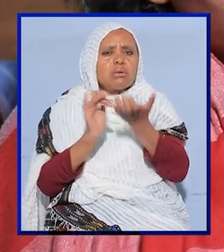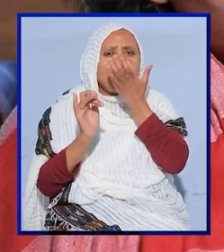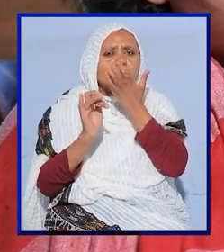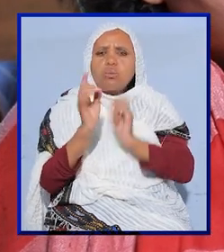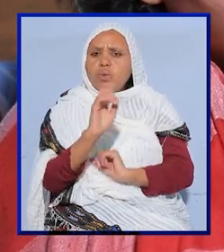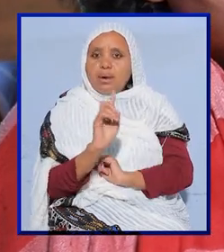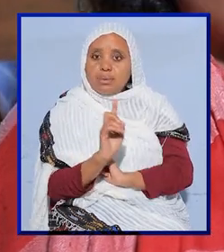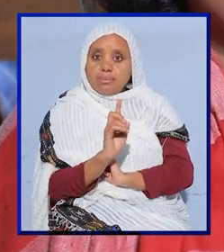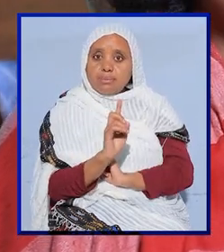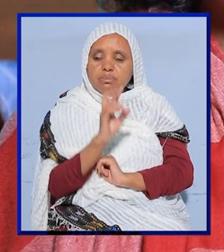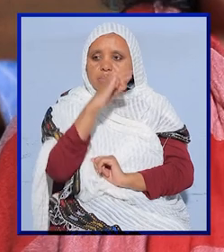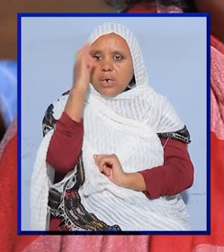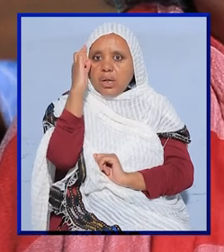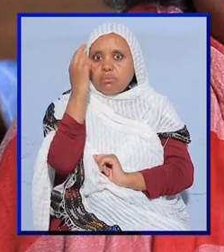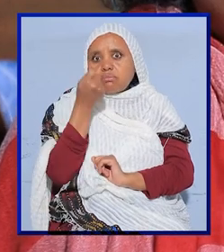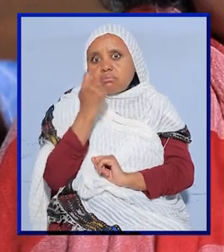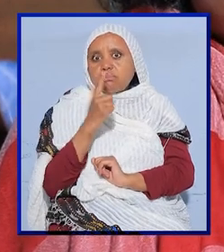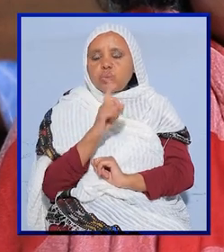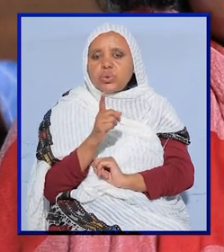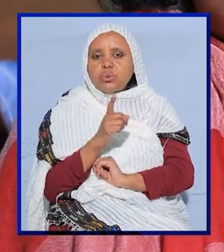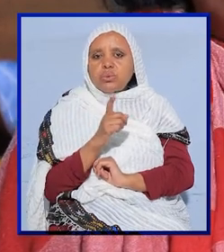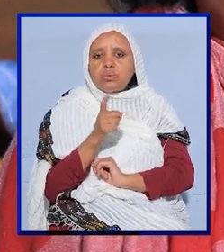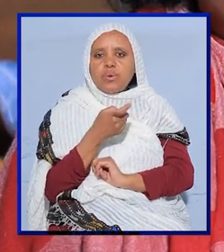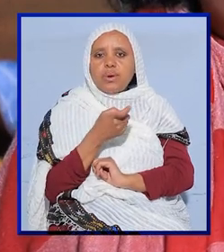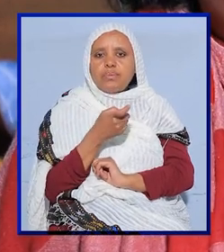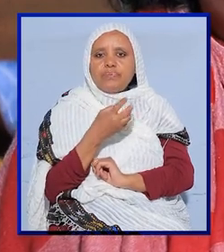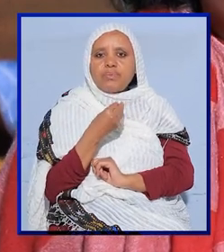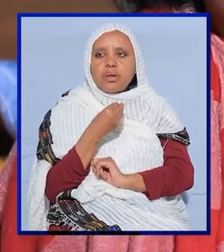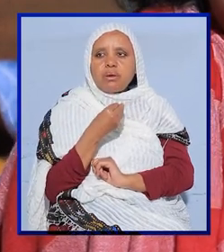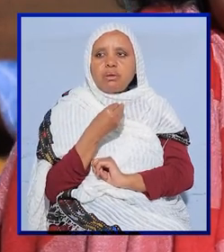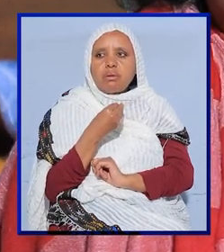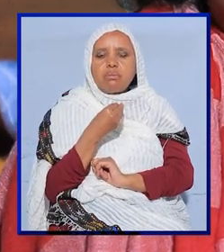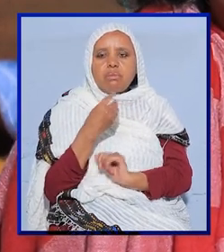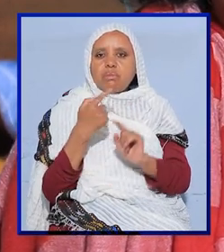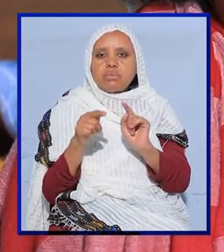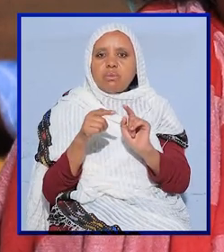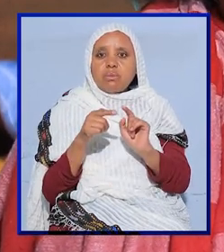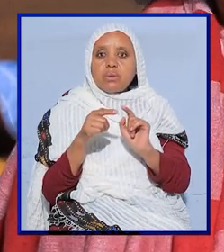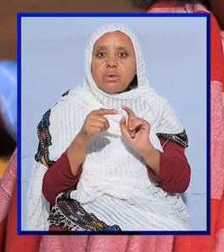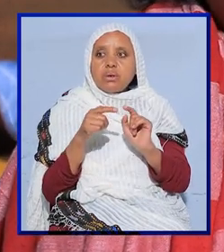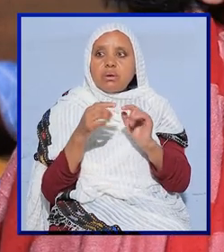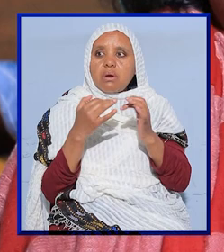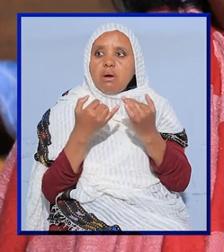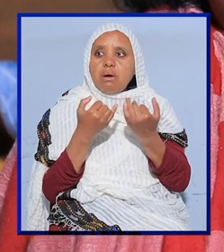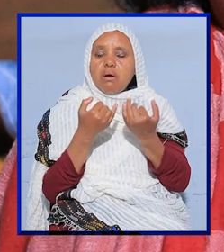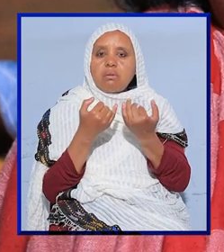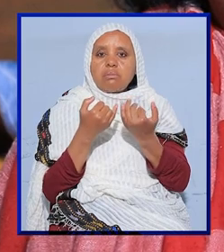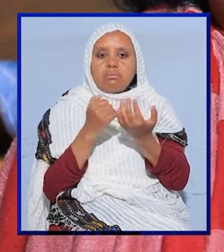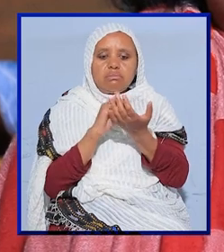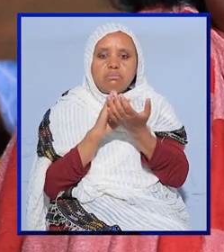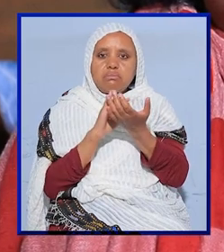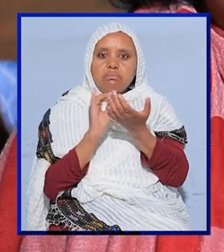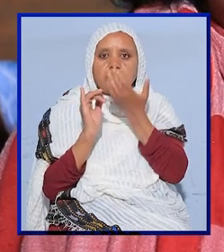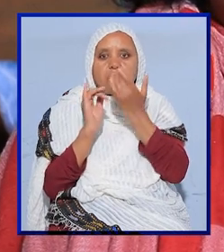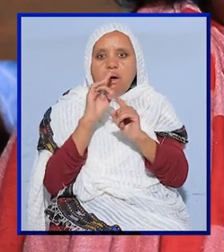መድኃኒት ምክንያቱም ውድ ሆነ እና አልወስደውም። አሁን ይሄ ቦንቶ ካስትን